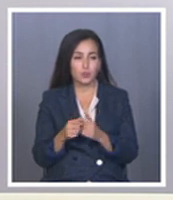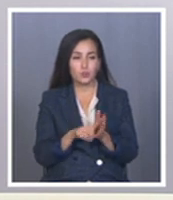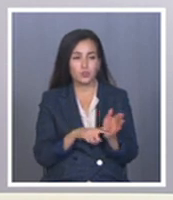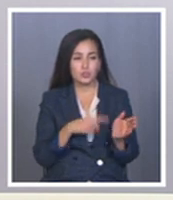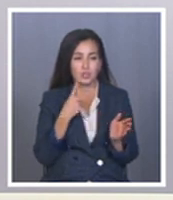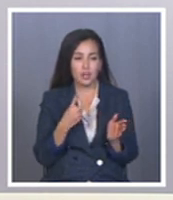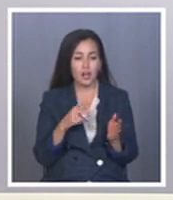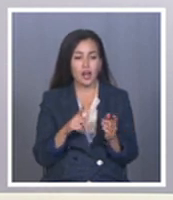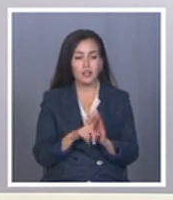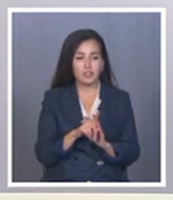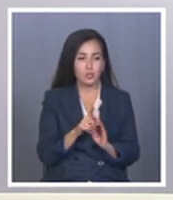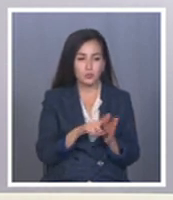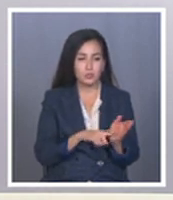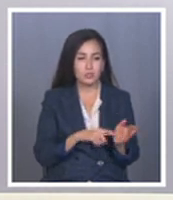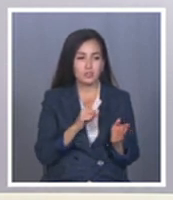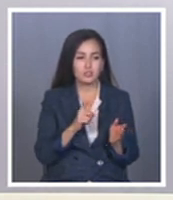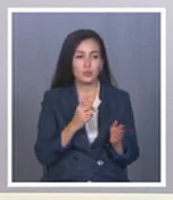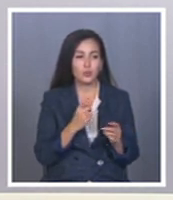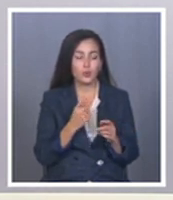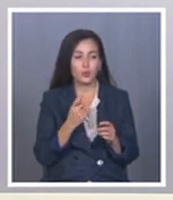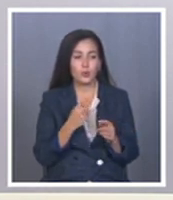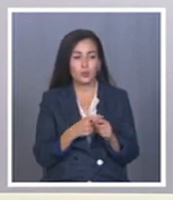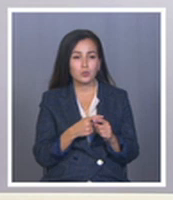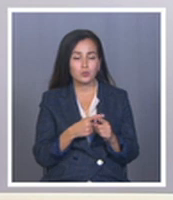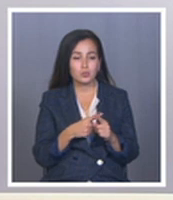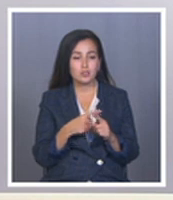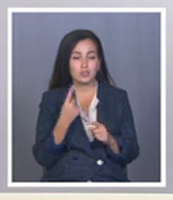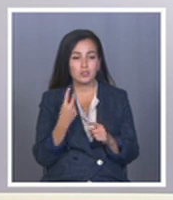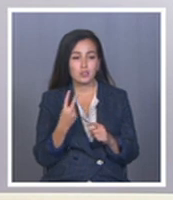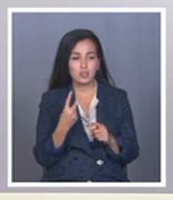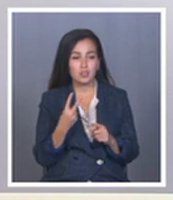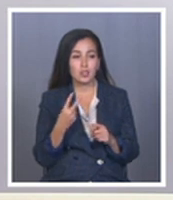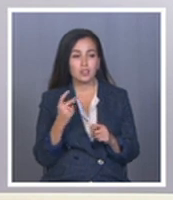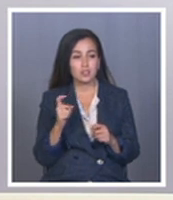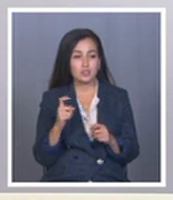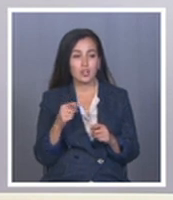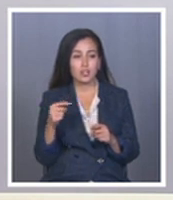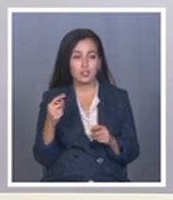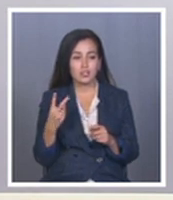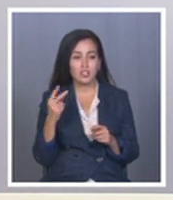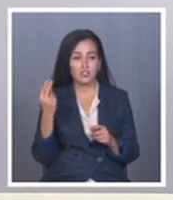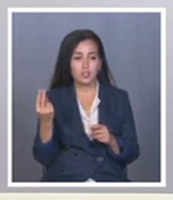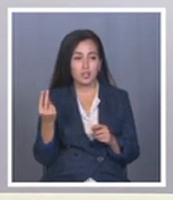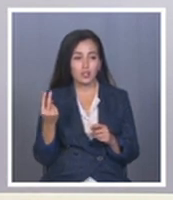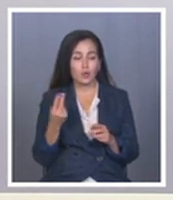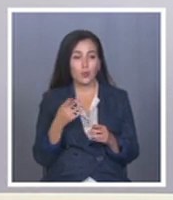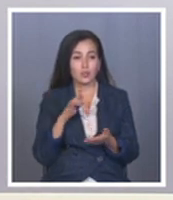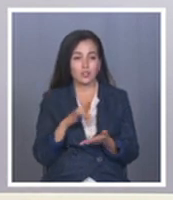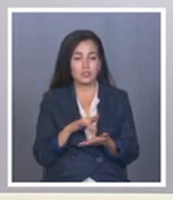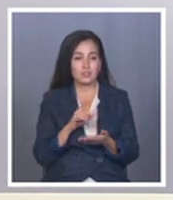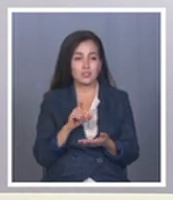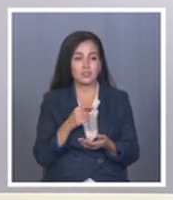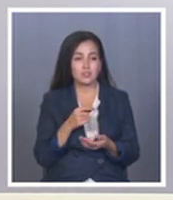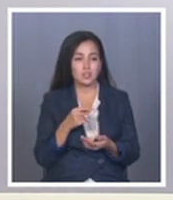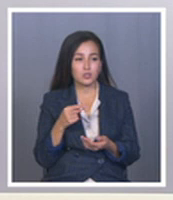алдыңғы бөлшекте x қосу 2-нің квадраты, соңғы бөлшекте x азайту 2-нің квадраты. Ал ортаңғысында біз x азайту 2 мен